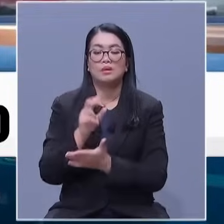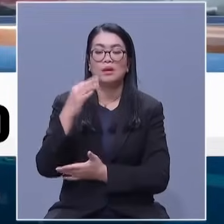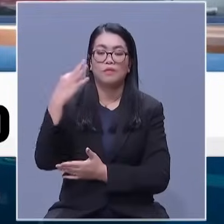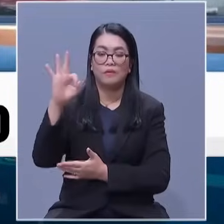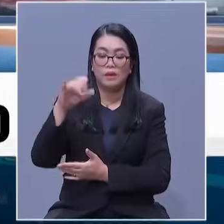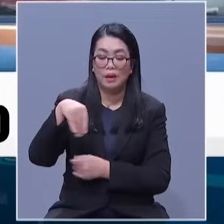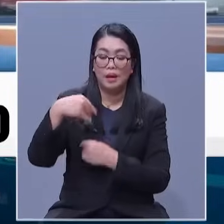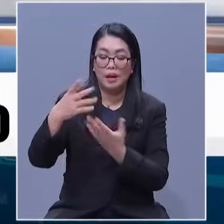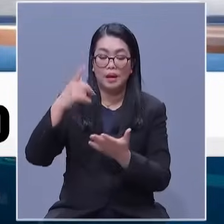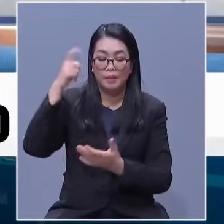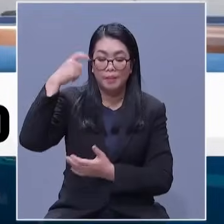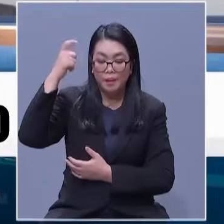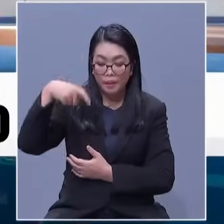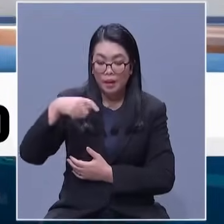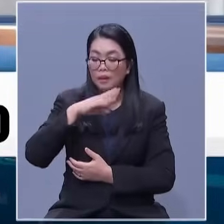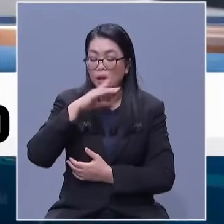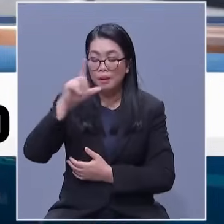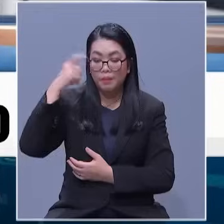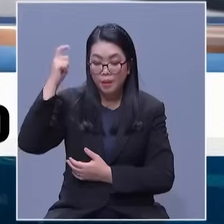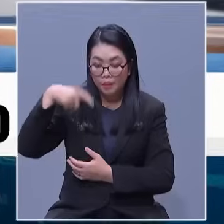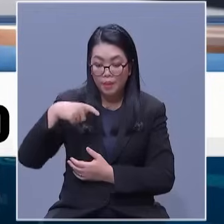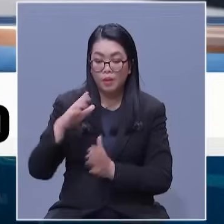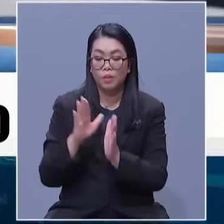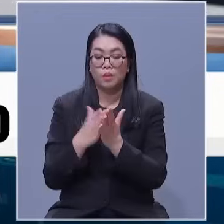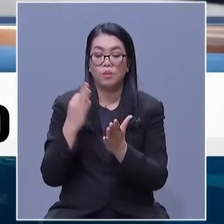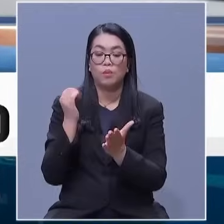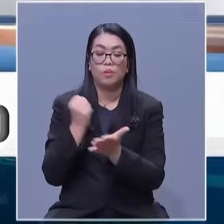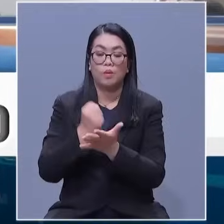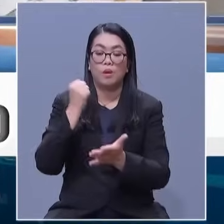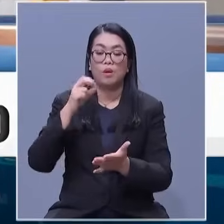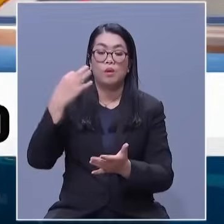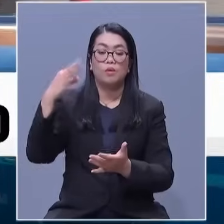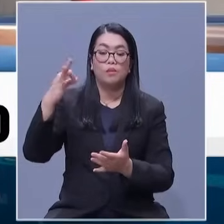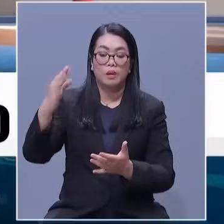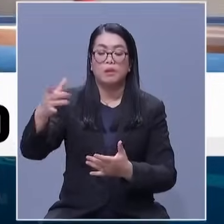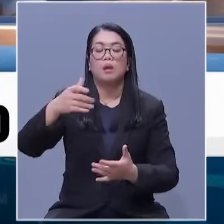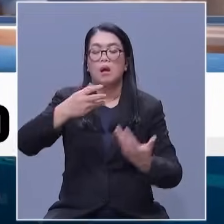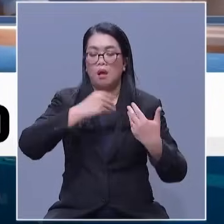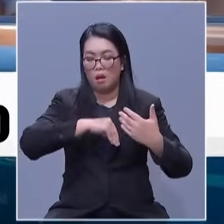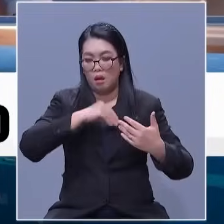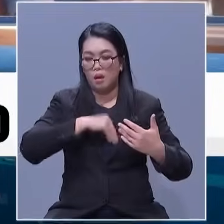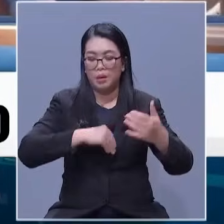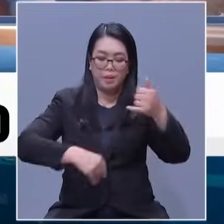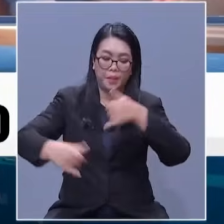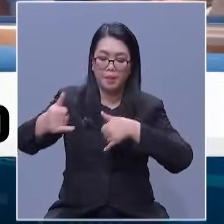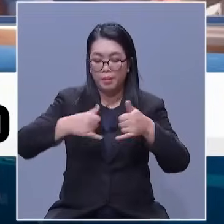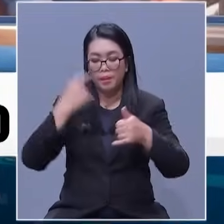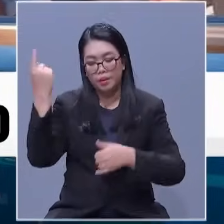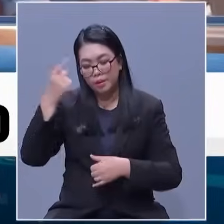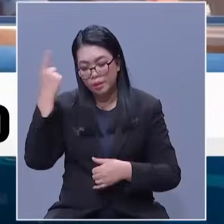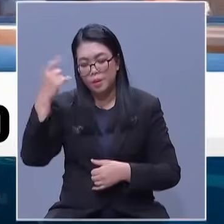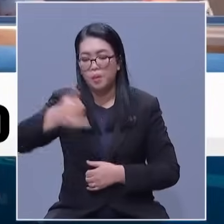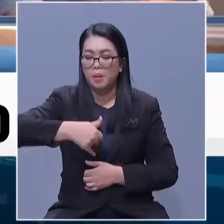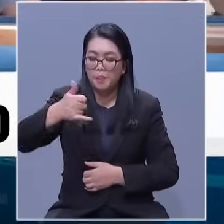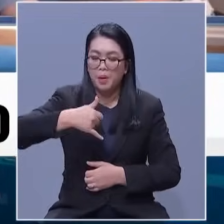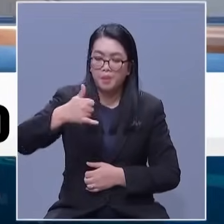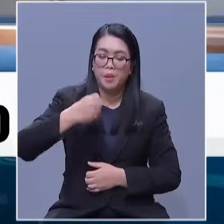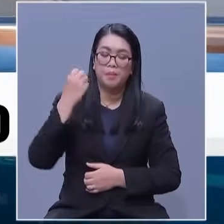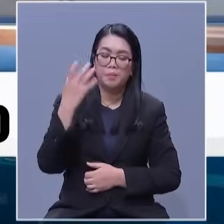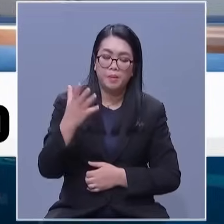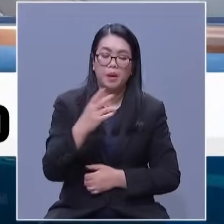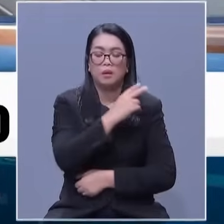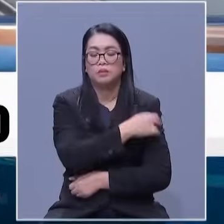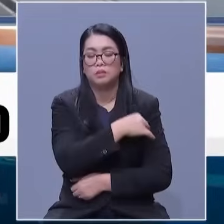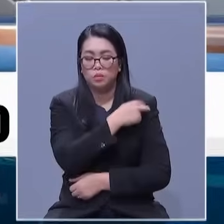ได้ไหมถ้าทำให้ชาวเมียนมาเนี่ยมีวีซ่าฟรีจะทำให้มีรายได้เข้าประเทศจากการท่องเที่ยวและด้านสาธารณสุ